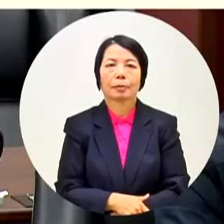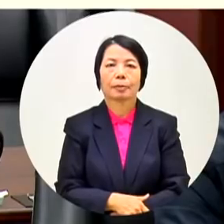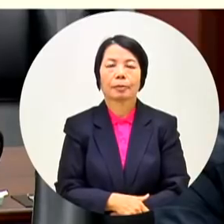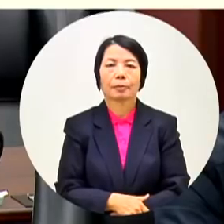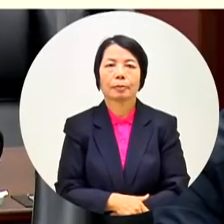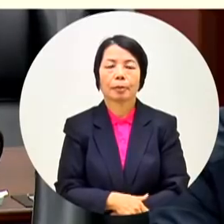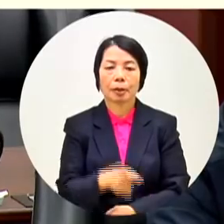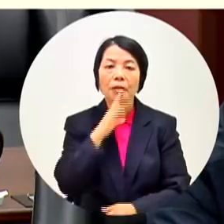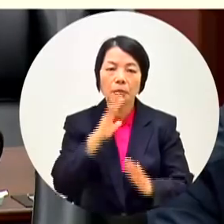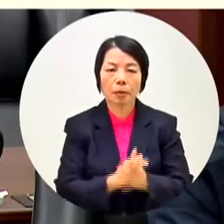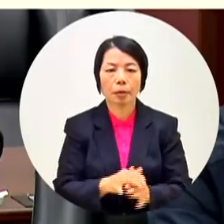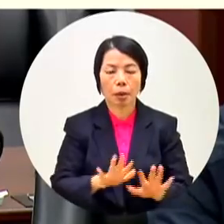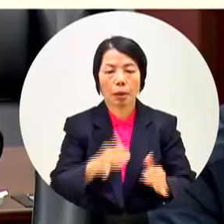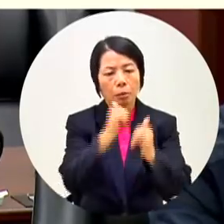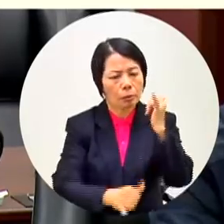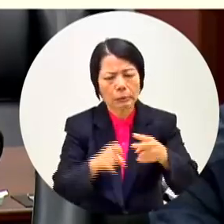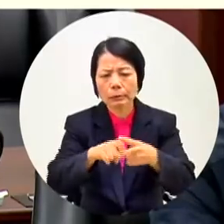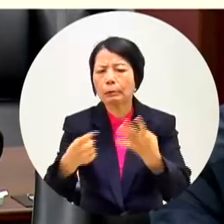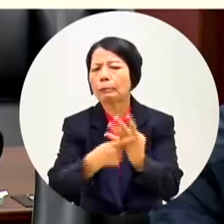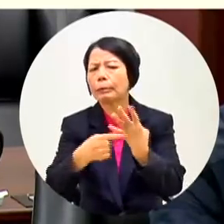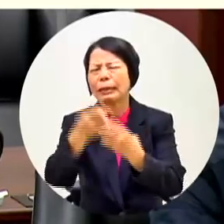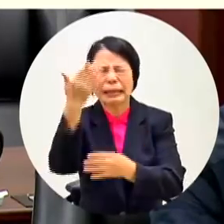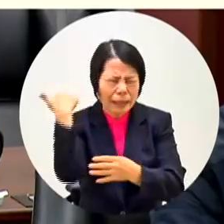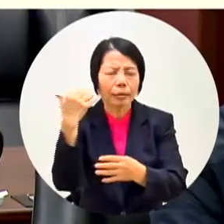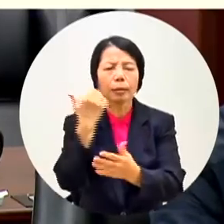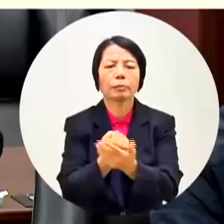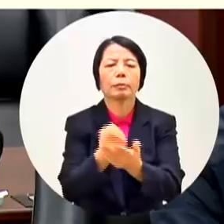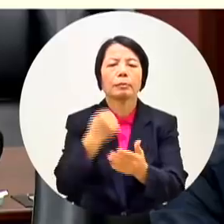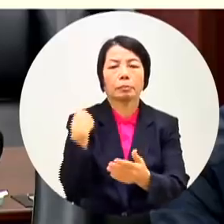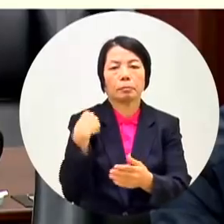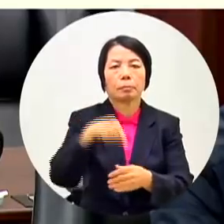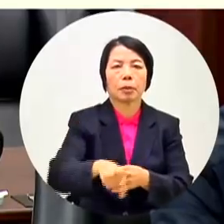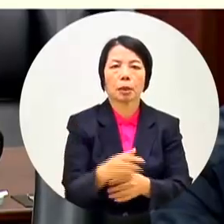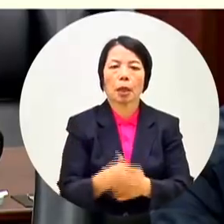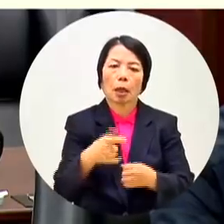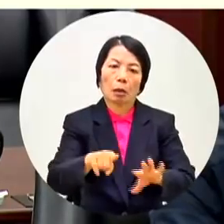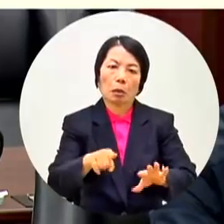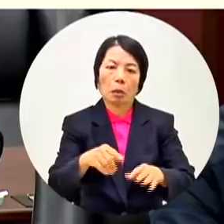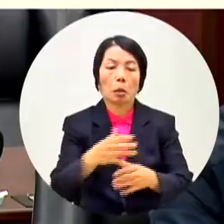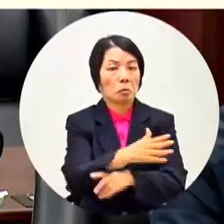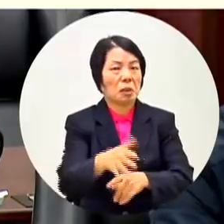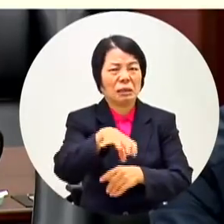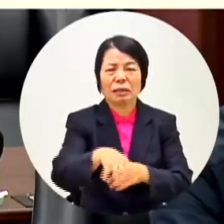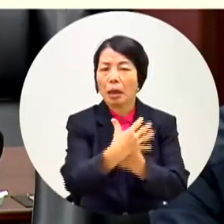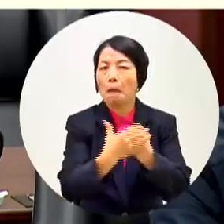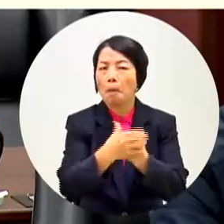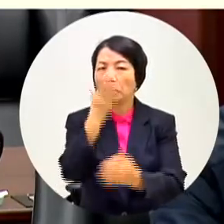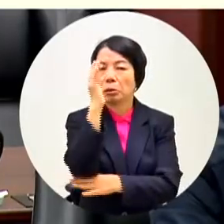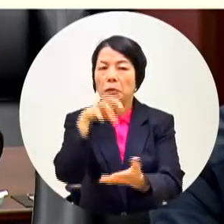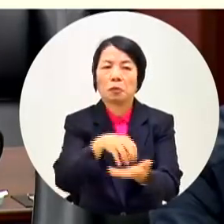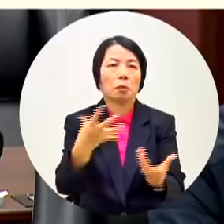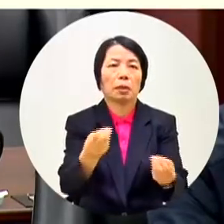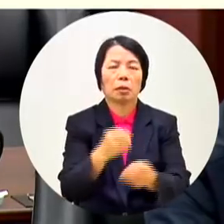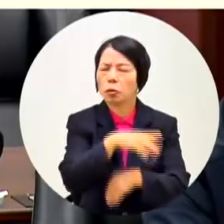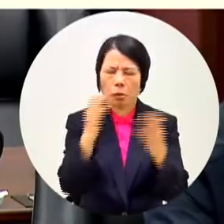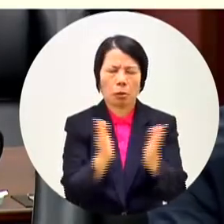谓增卡的厝，无保存登记的一堆，90%几拢违章违建，啊，这要安怎